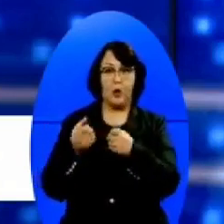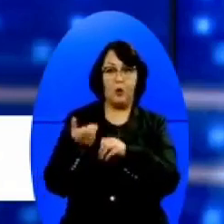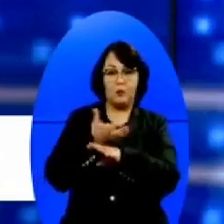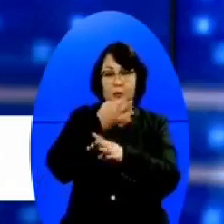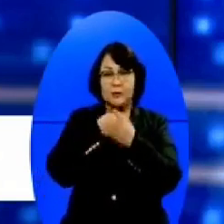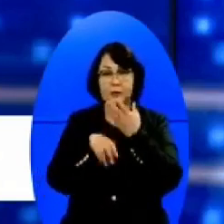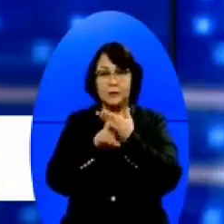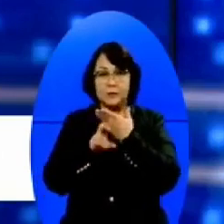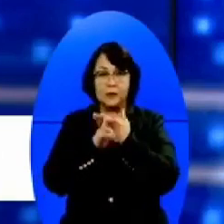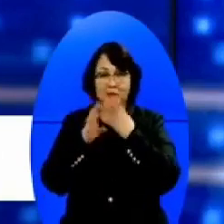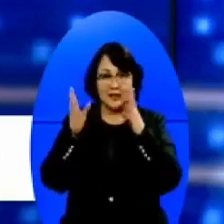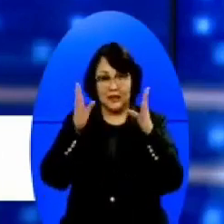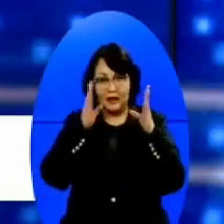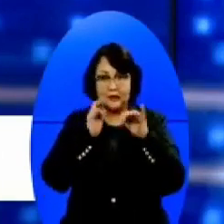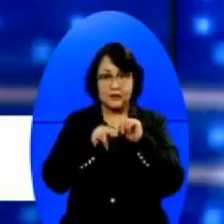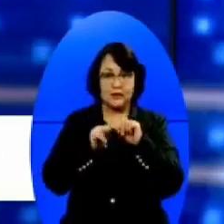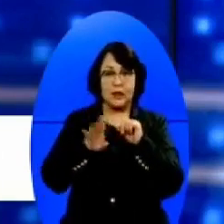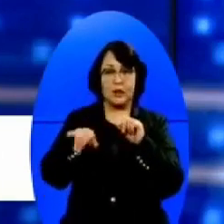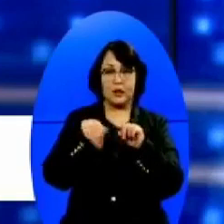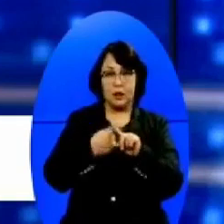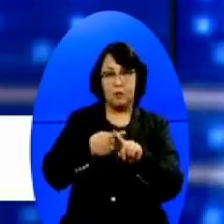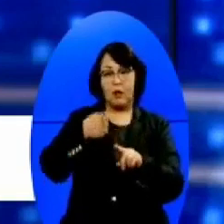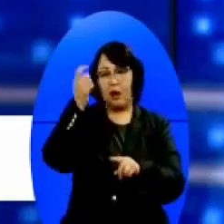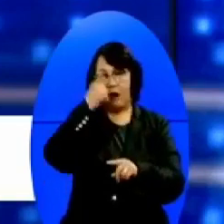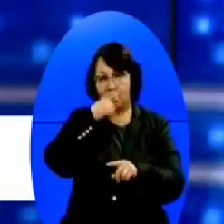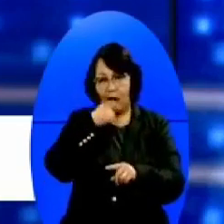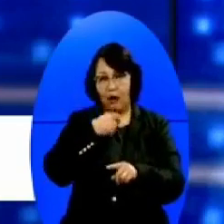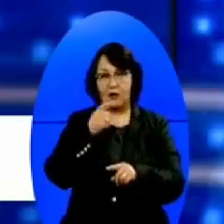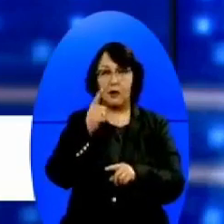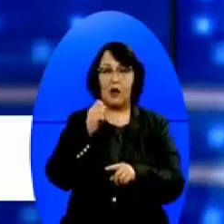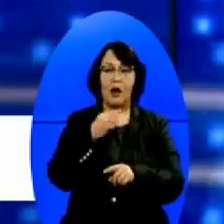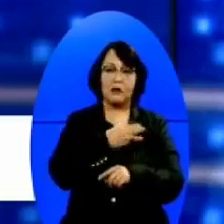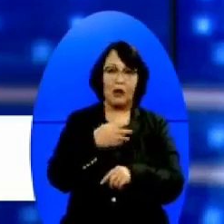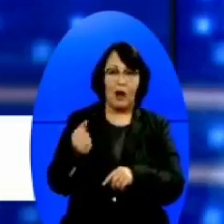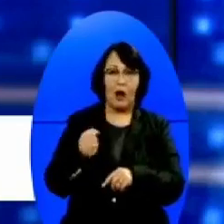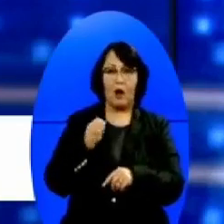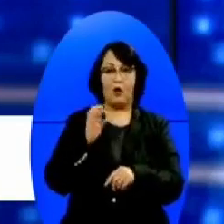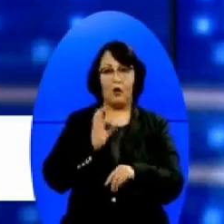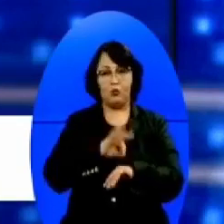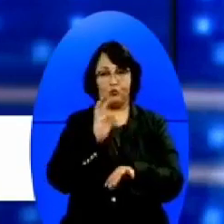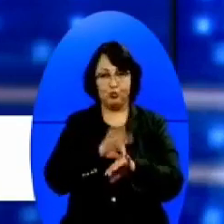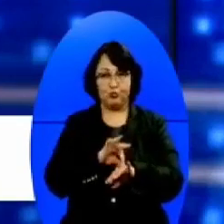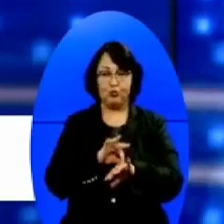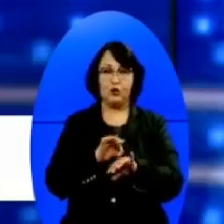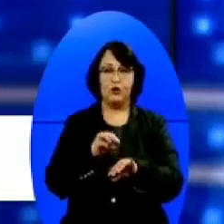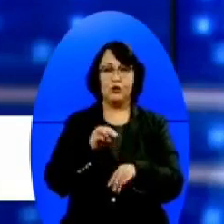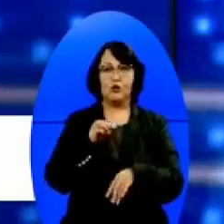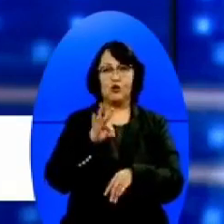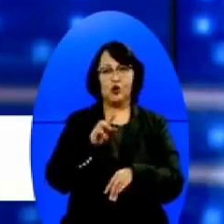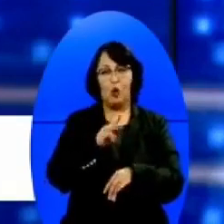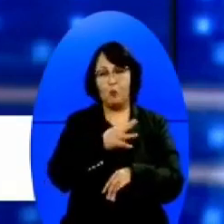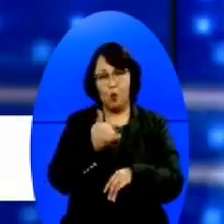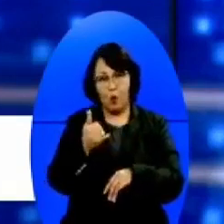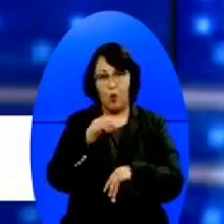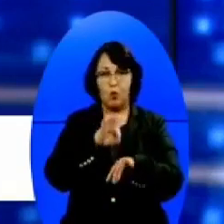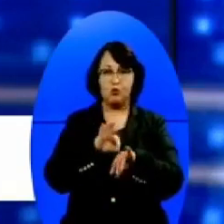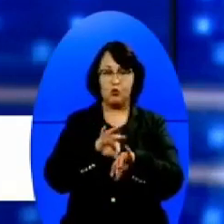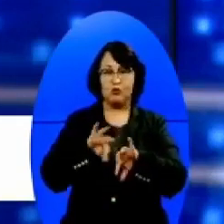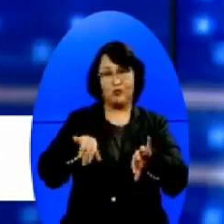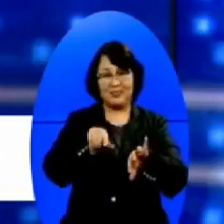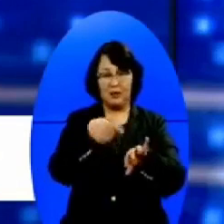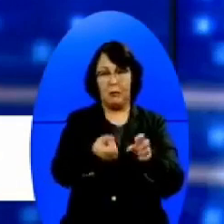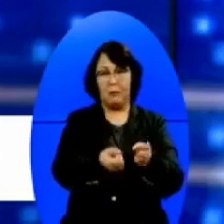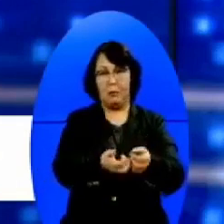гадна амьсгалын замын халдвар тэр дотор нэг томоогийн вирус байна. Одоо маш идэвхтэй одоо идэвхтэй эргэлтэнд байгаа учраас бид нар эндээс одоо